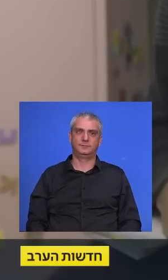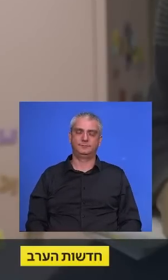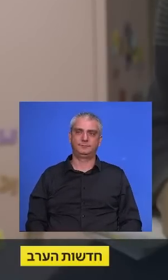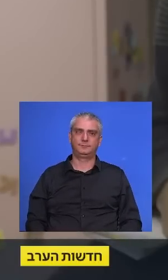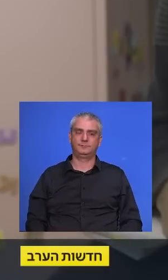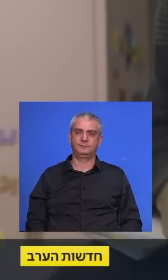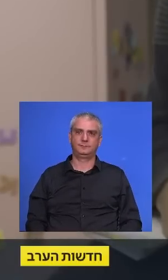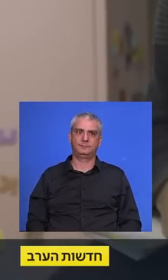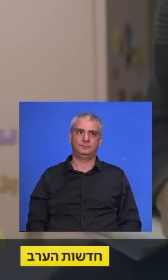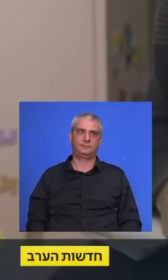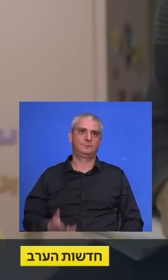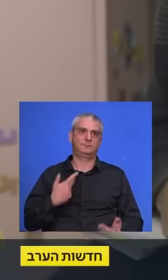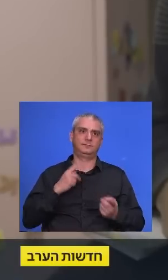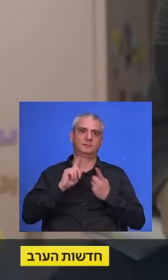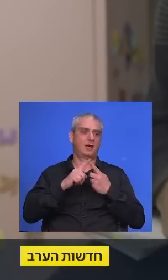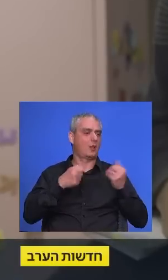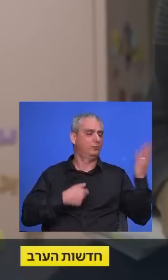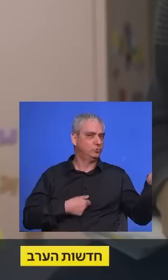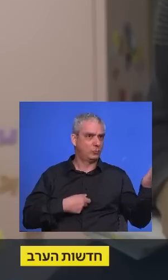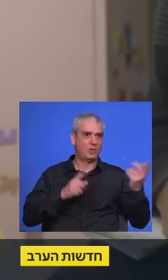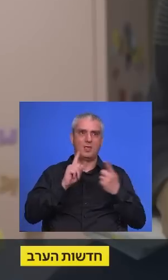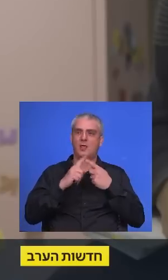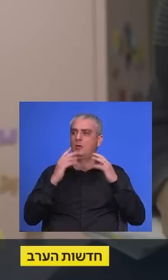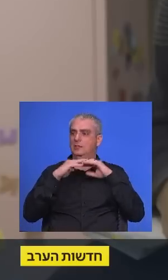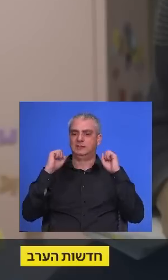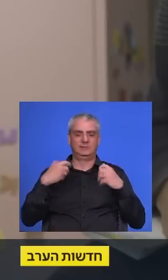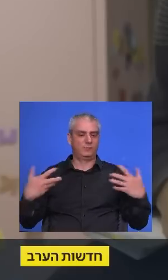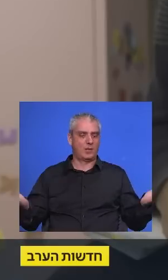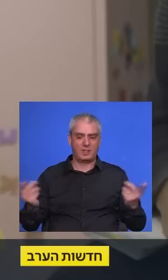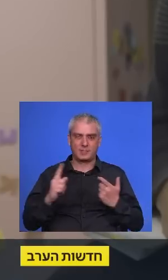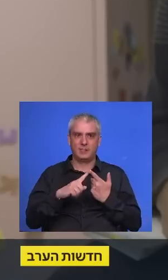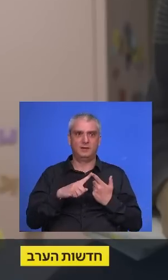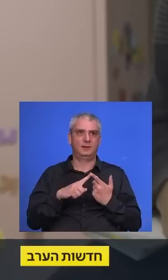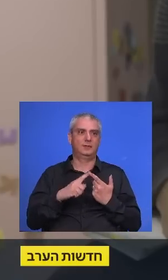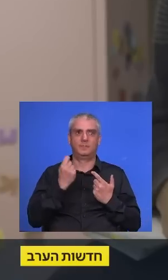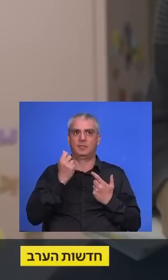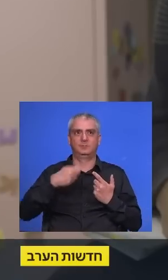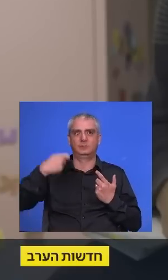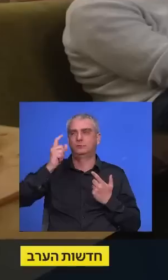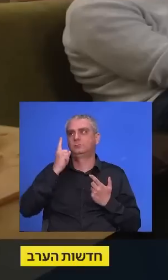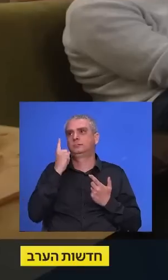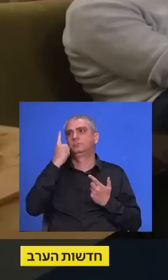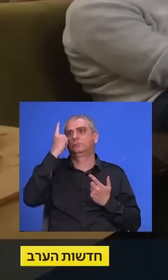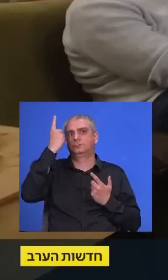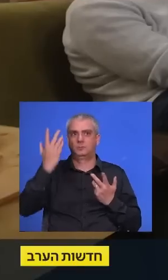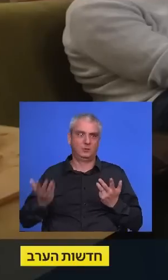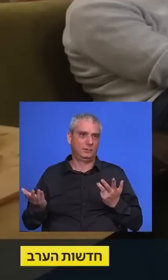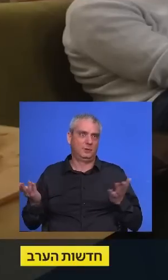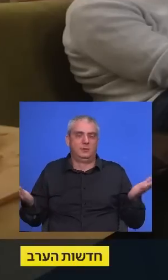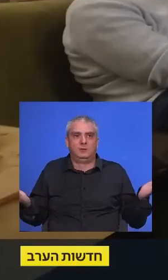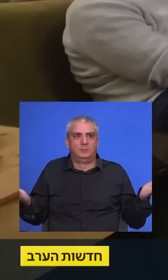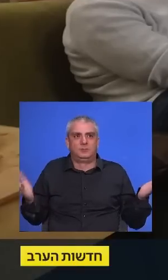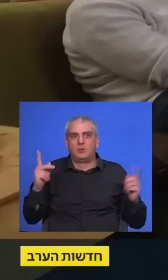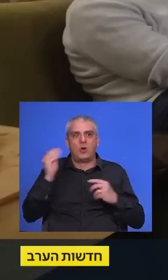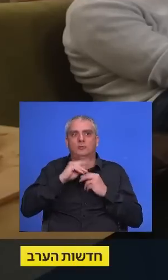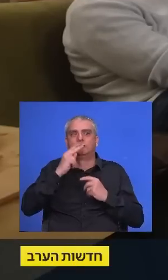תלוי בחסדי השוק, אתה תלוי בחוסר יציבות, מחירים של הסחירות הם מאוד מאוד גבוהים. אני לא יודע מה יקרה עוד